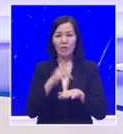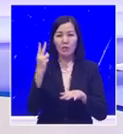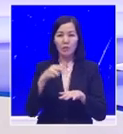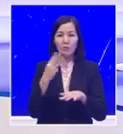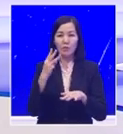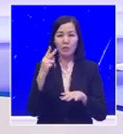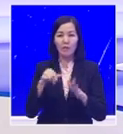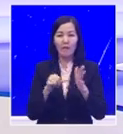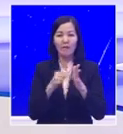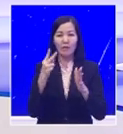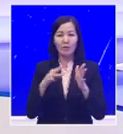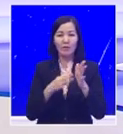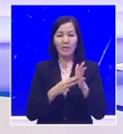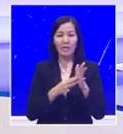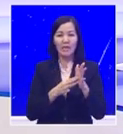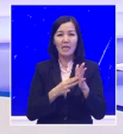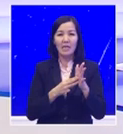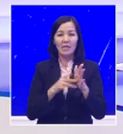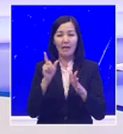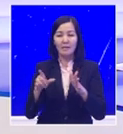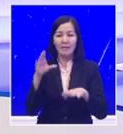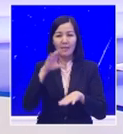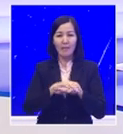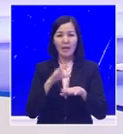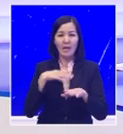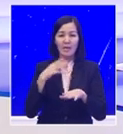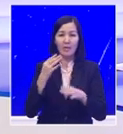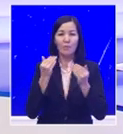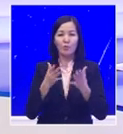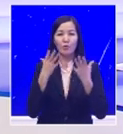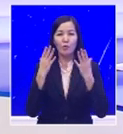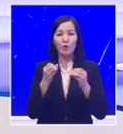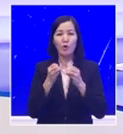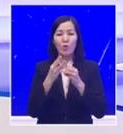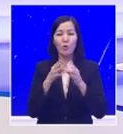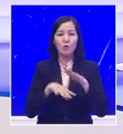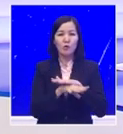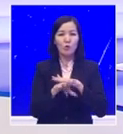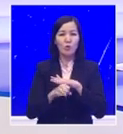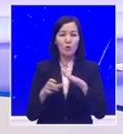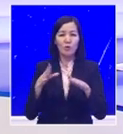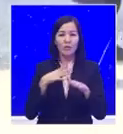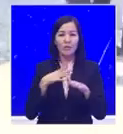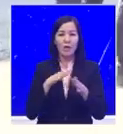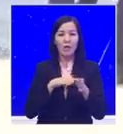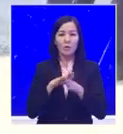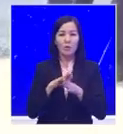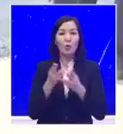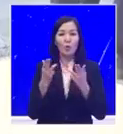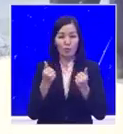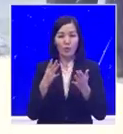және 27 жастағы азаматтарды қамаққа алды. Ұсталғандар бүгінге дейін 13 ұрлық жасаған екен. Толық мойындап